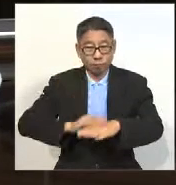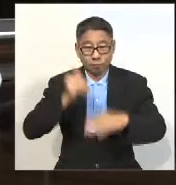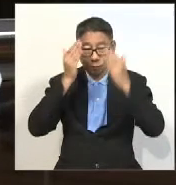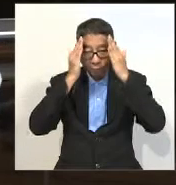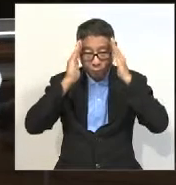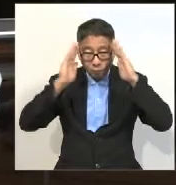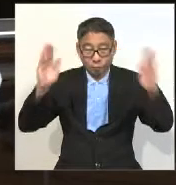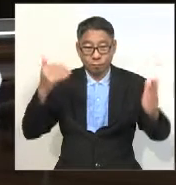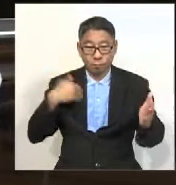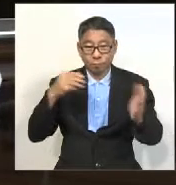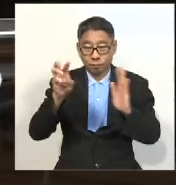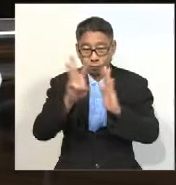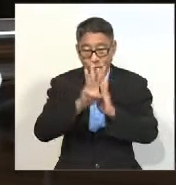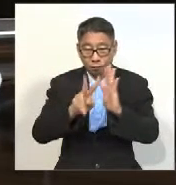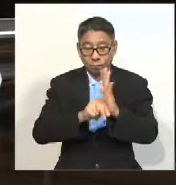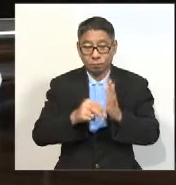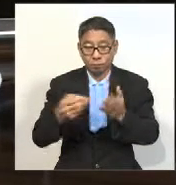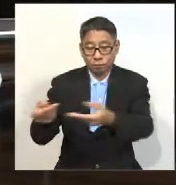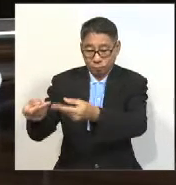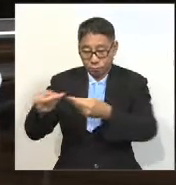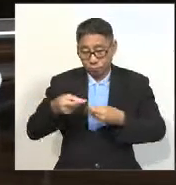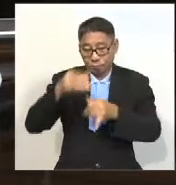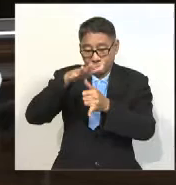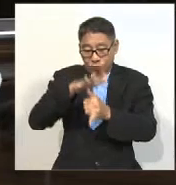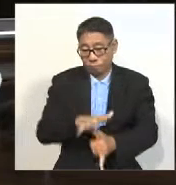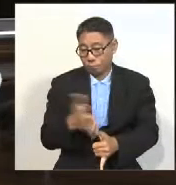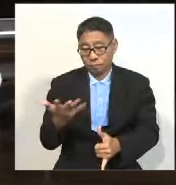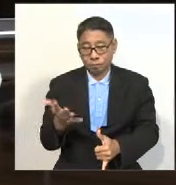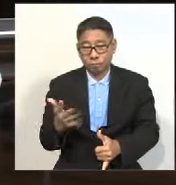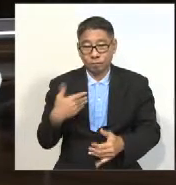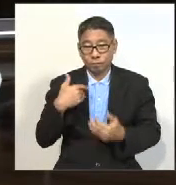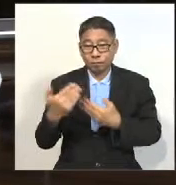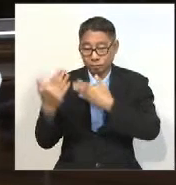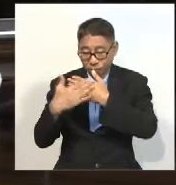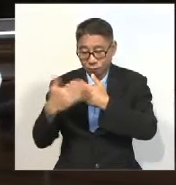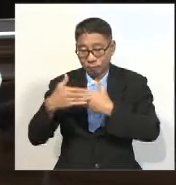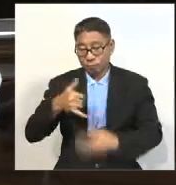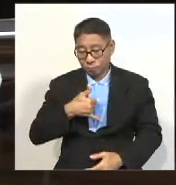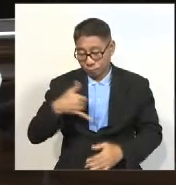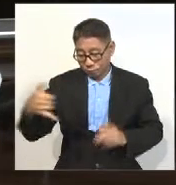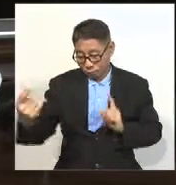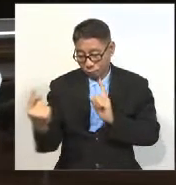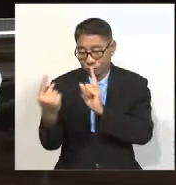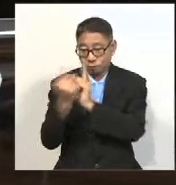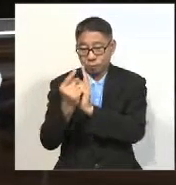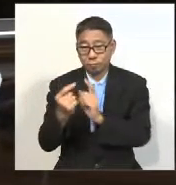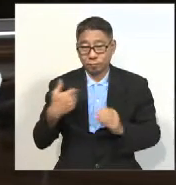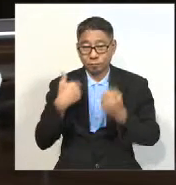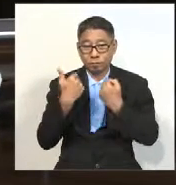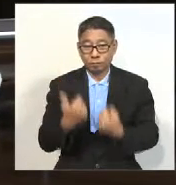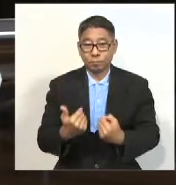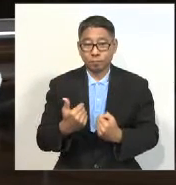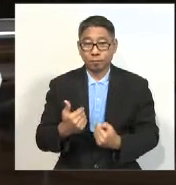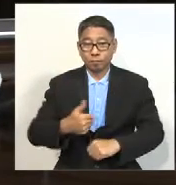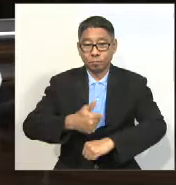การณ์แล้วก็มีวินัยนะครับท่านก็ไม่ได้แทรกแซงเลยนะครับท่านเรียกผมไปนะครับคือจริงๆแล้วคนที่จะเ